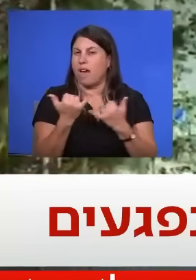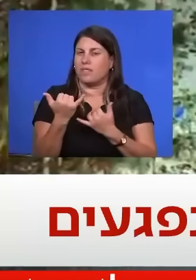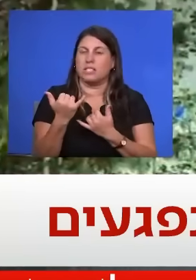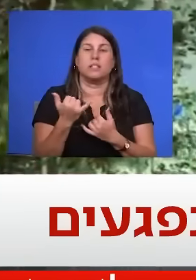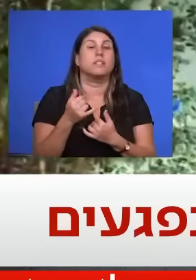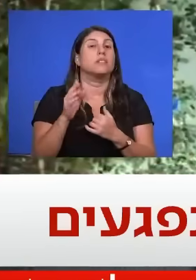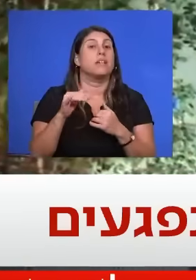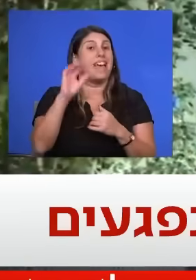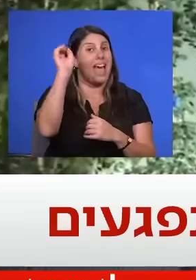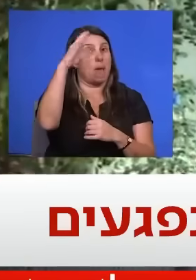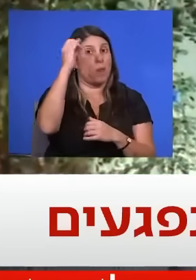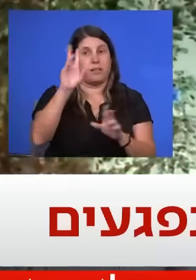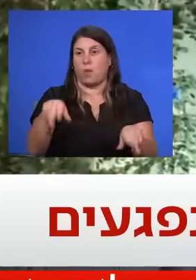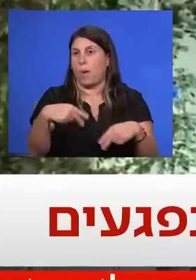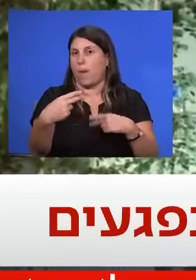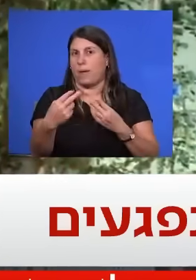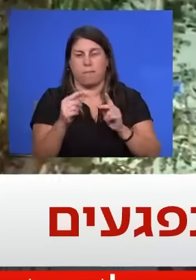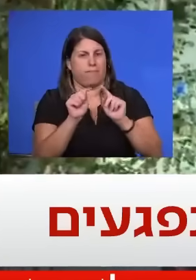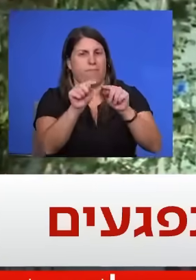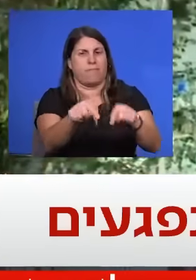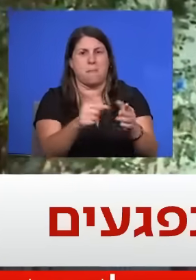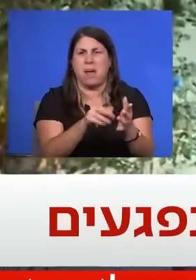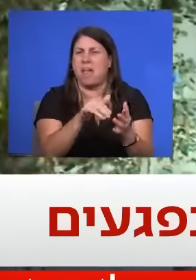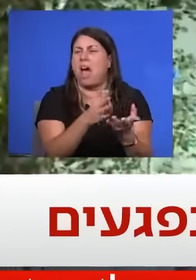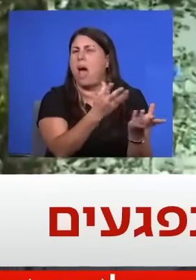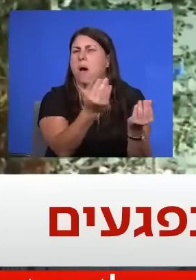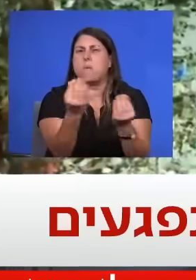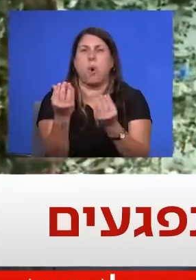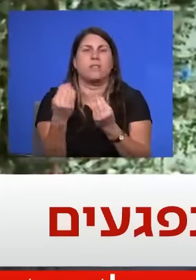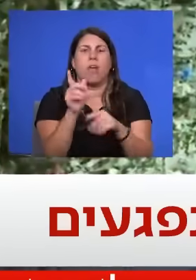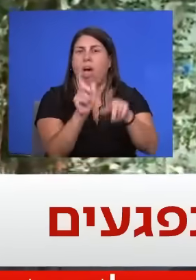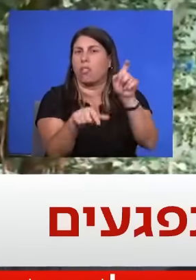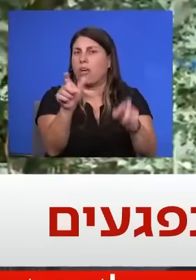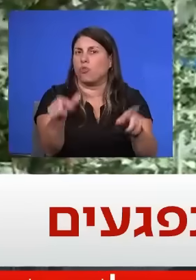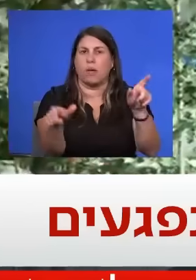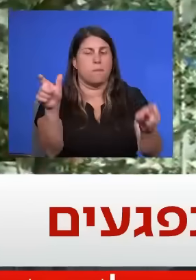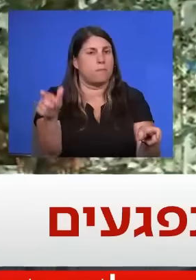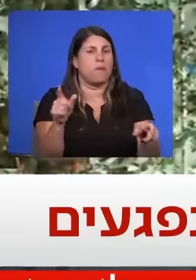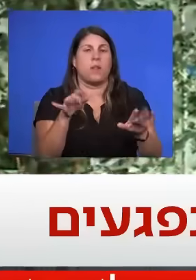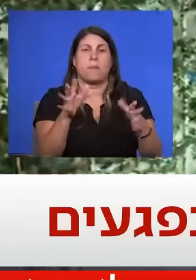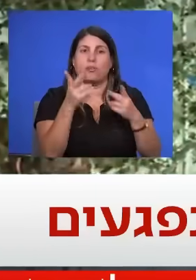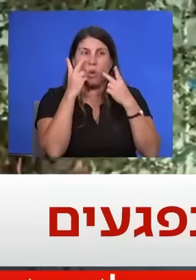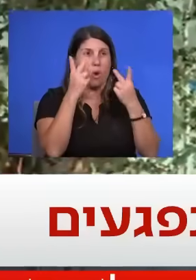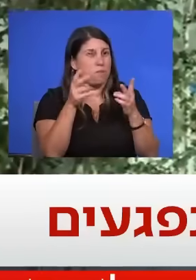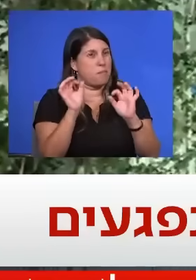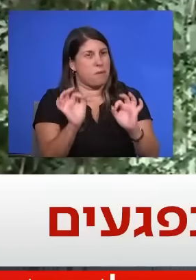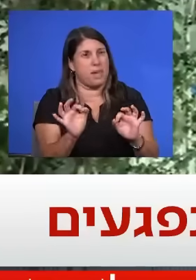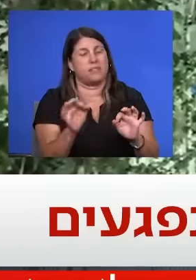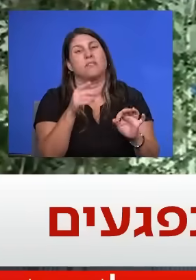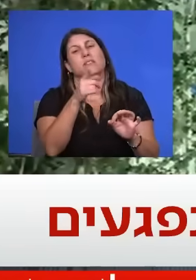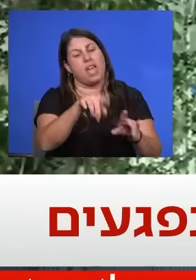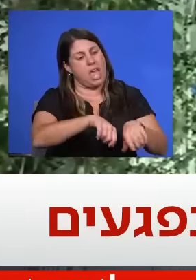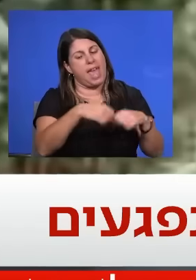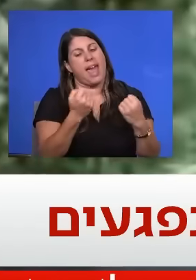יכולים להתקרב, כי יש כאן באמת המון המון אנשים, אבל מה שאתם רואים באמת זה הערב, ככה נראית